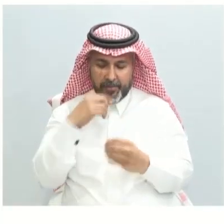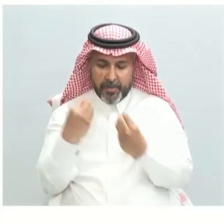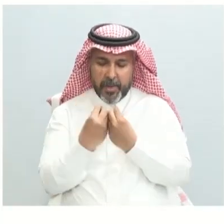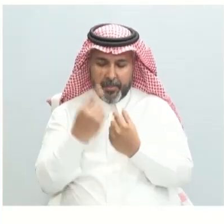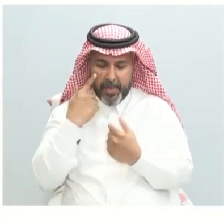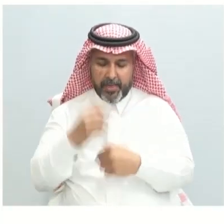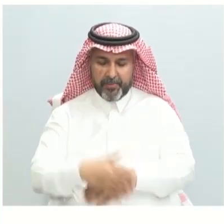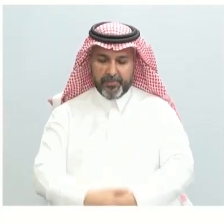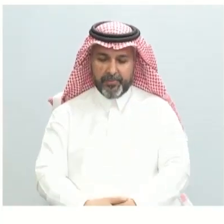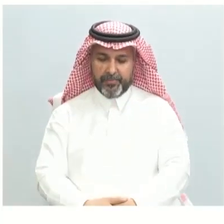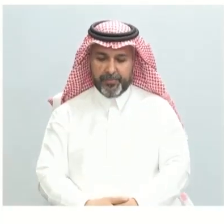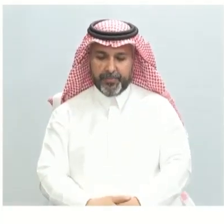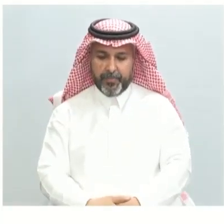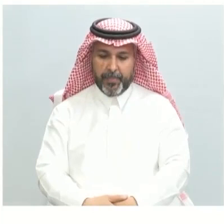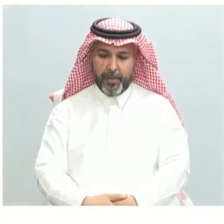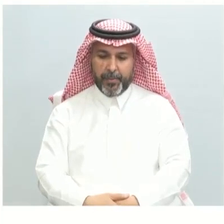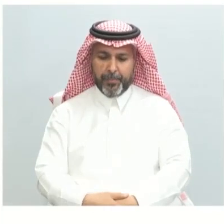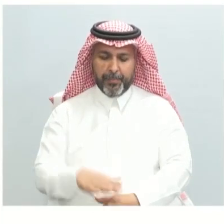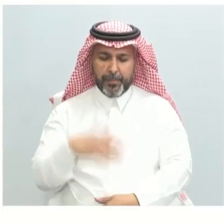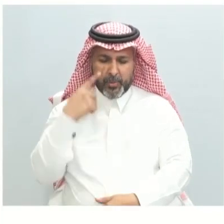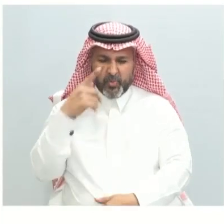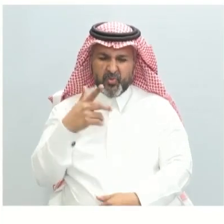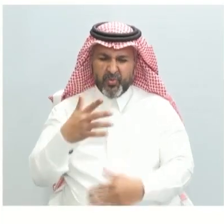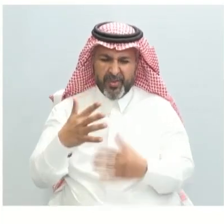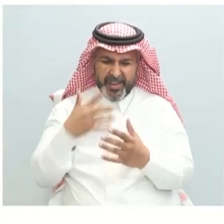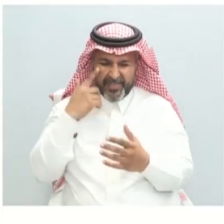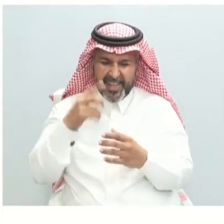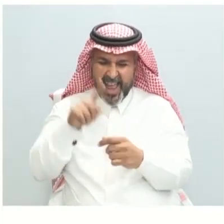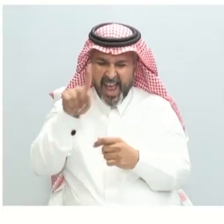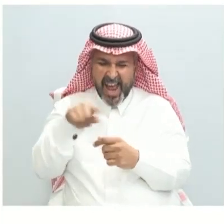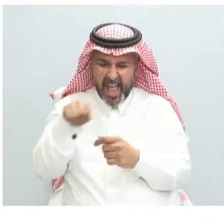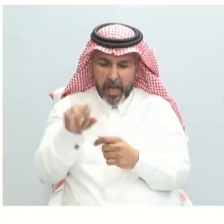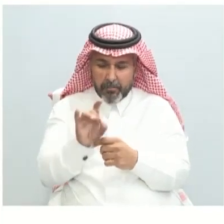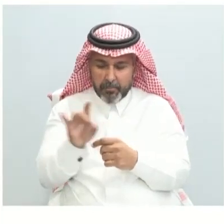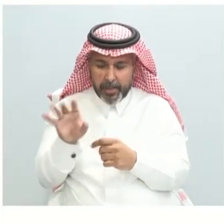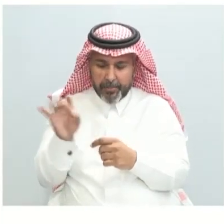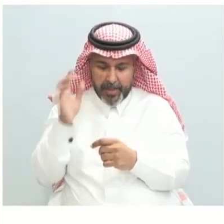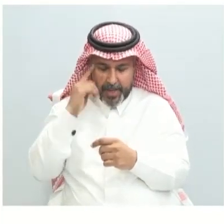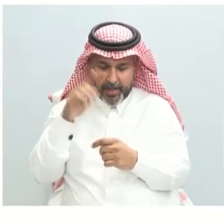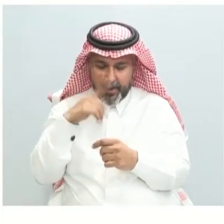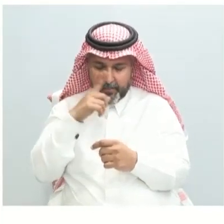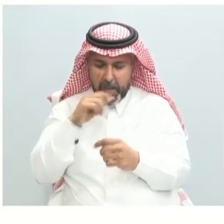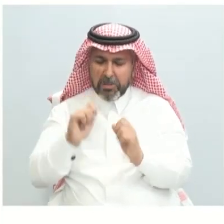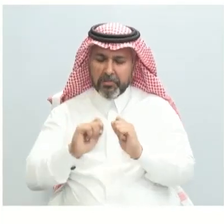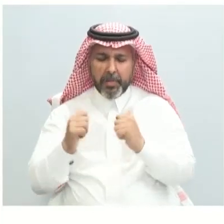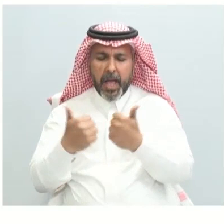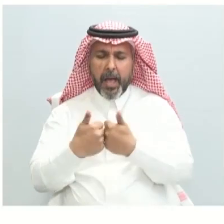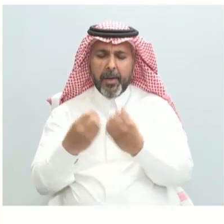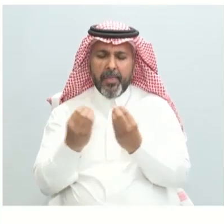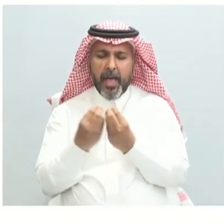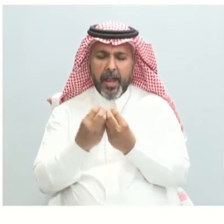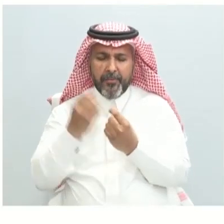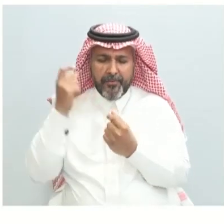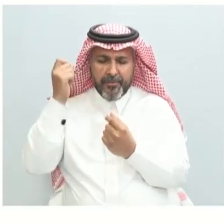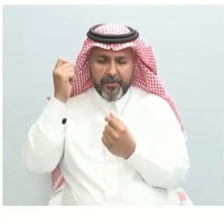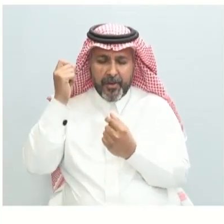الوطنيه سواء كانت تمييزا او تعصبا او انحرافا فكريا